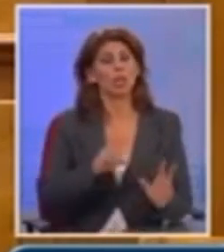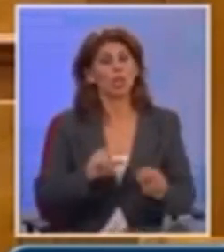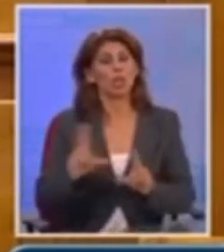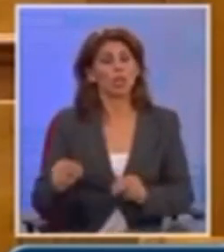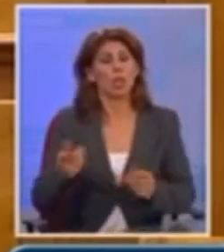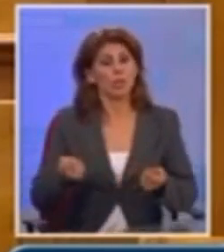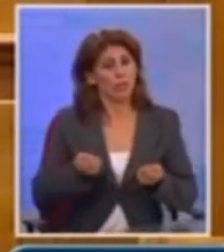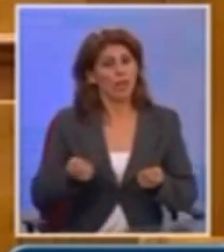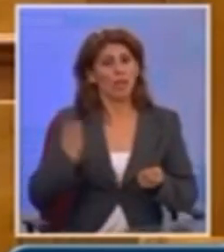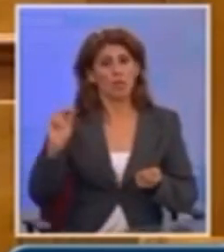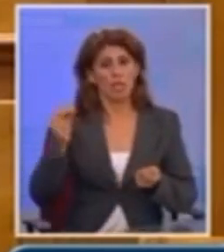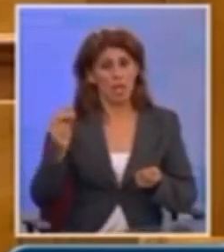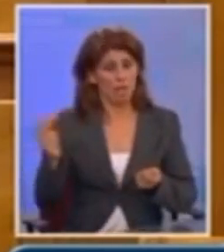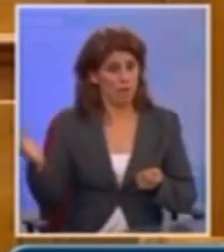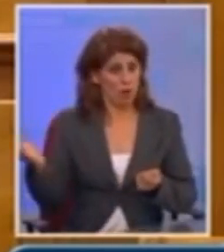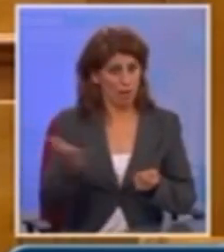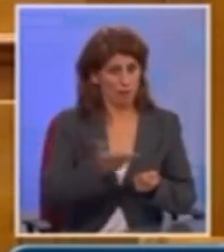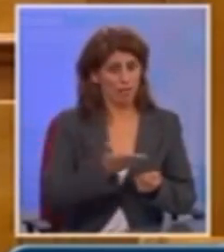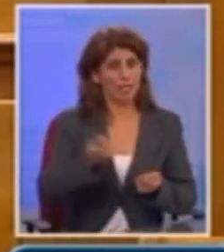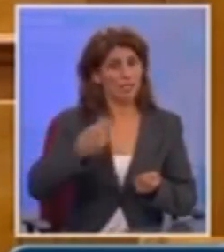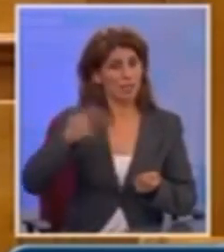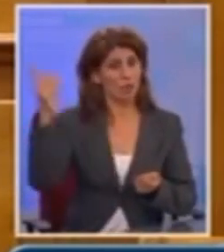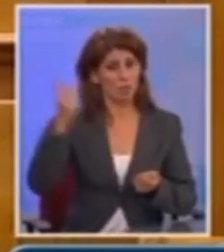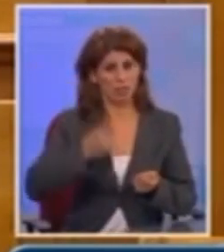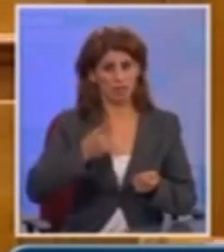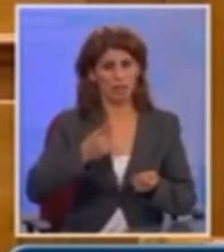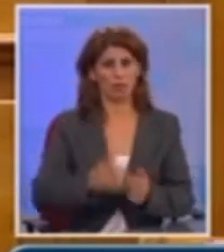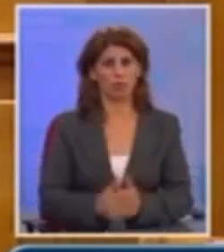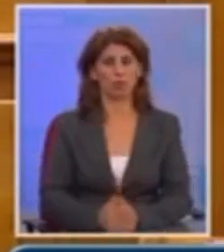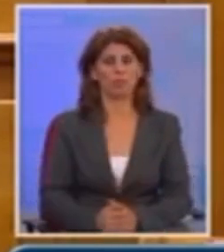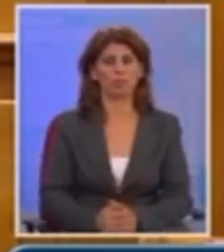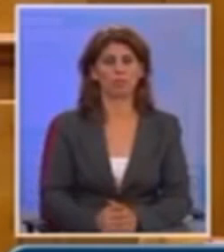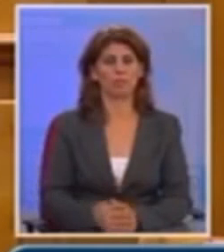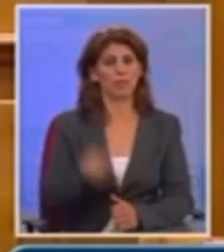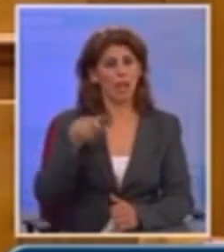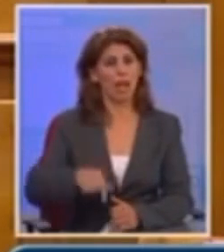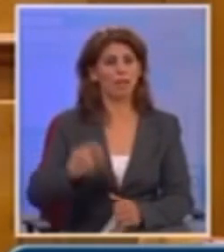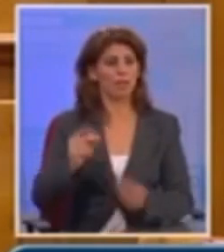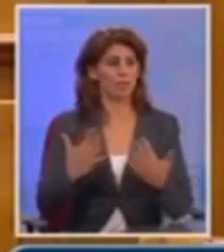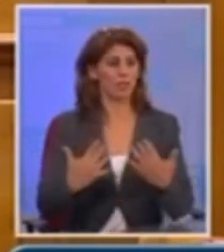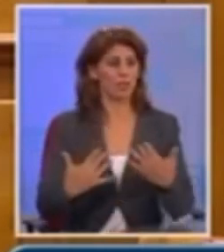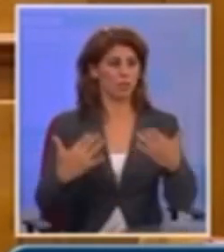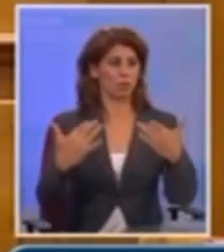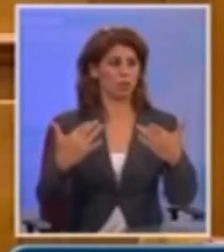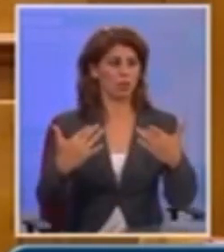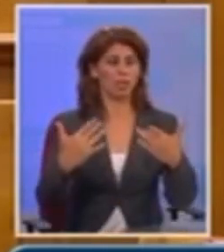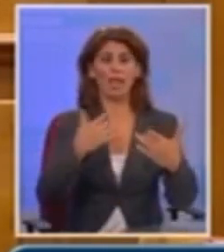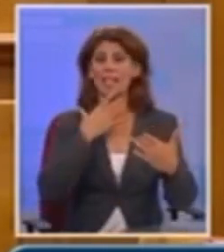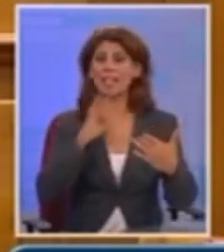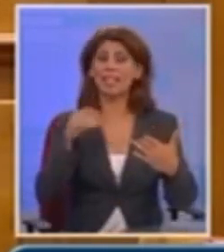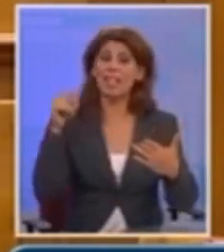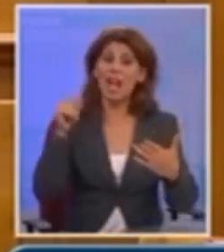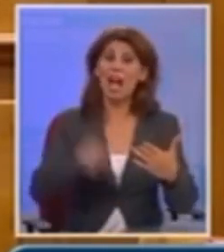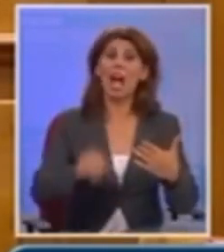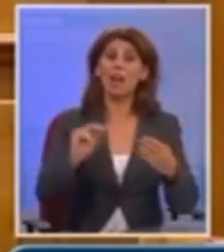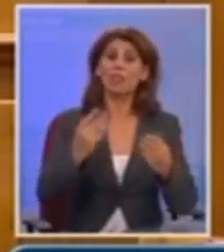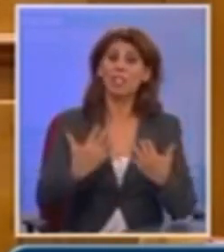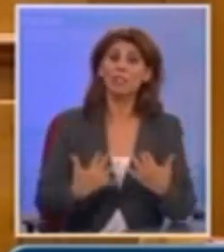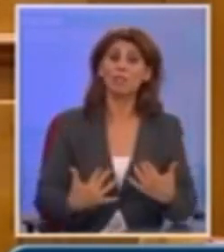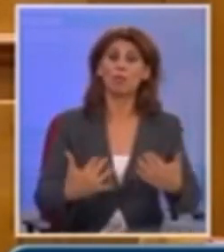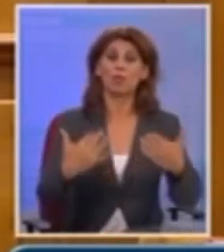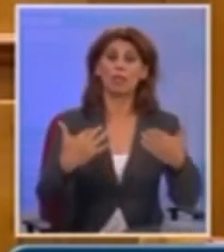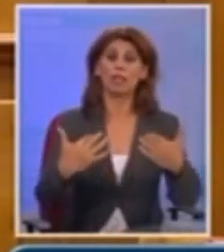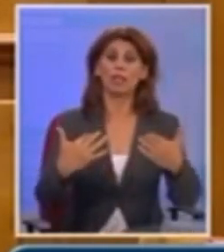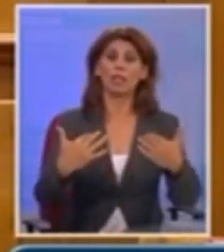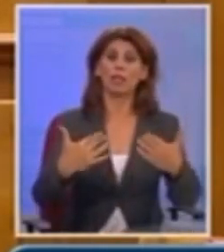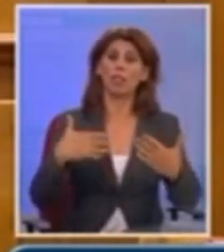κάνουν και οι βουλευτές στην πλειοψηφία τους αυτού εδώ του κοινοβουλίου, διότι αυτό εδώ το κοινοβούλιο